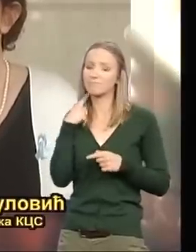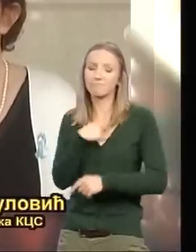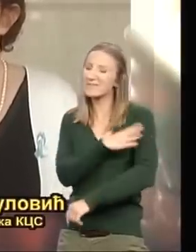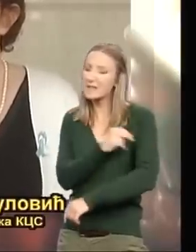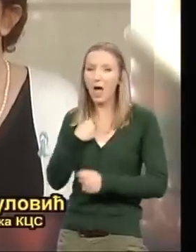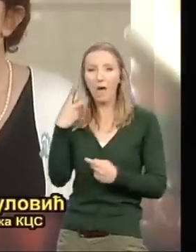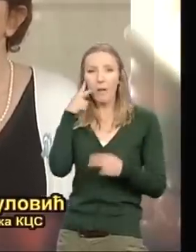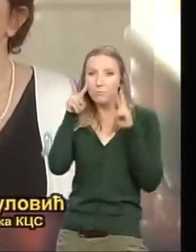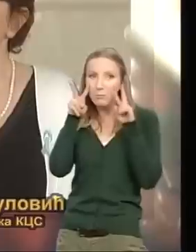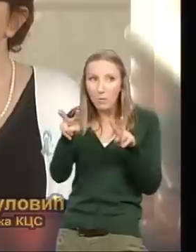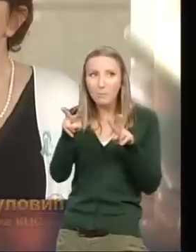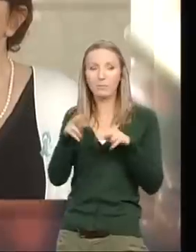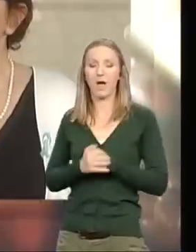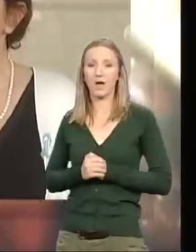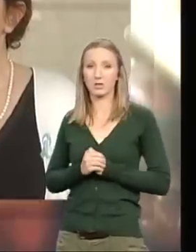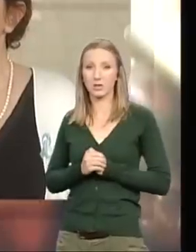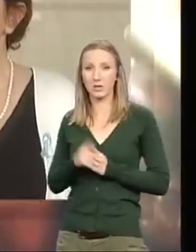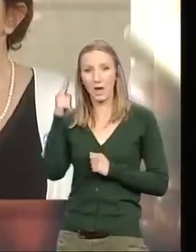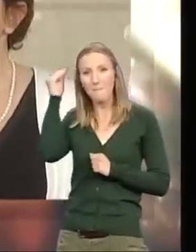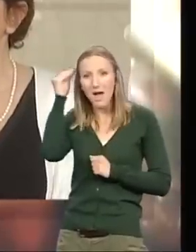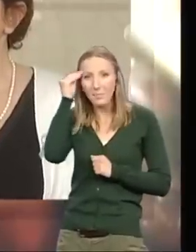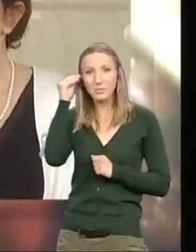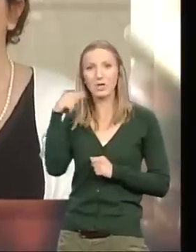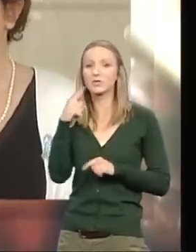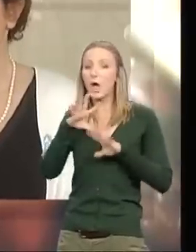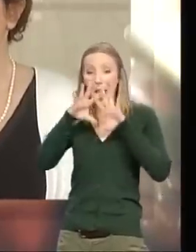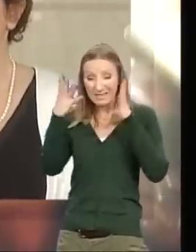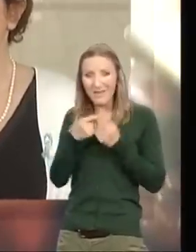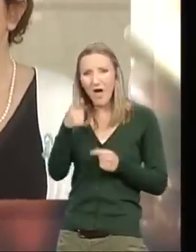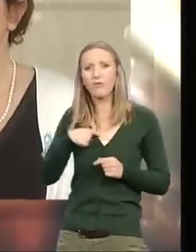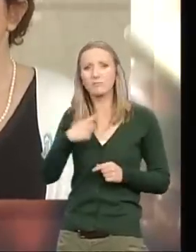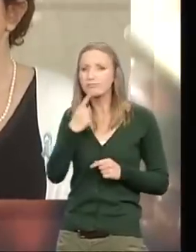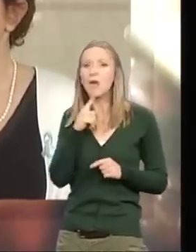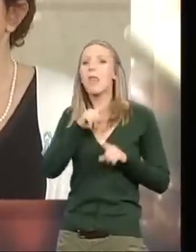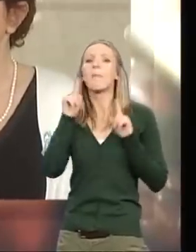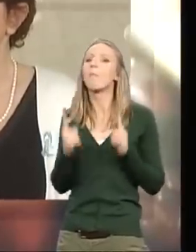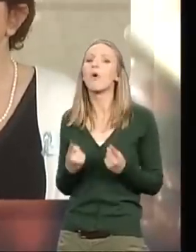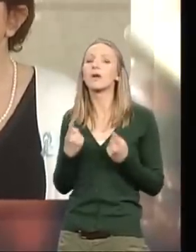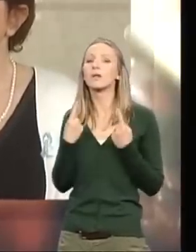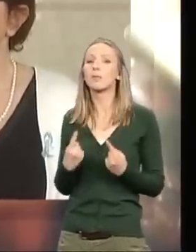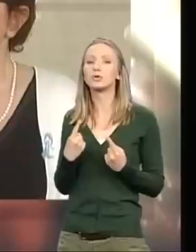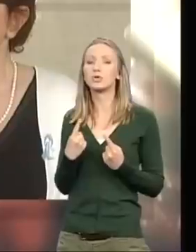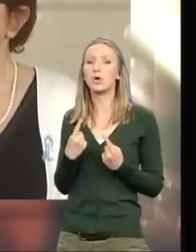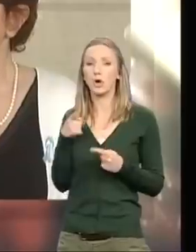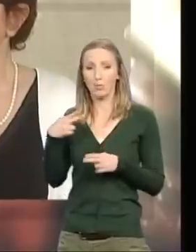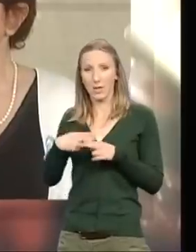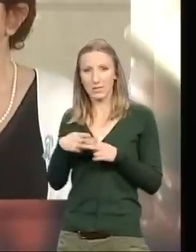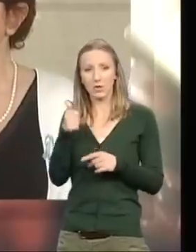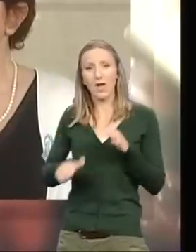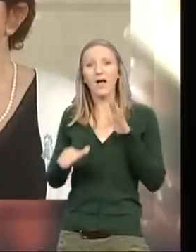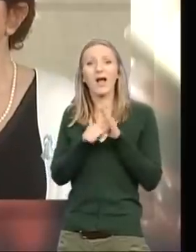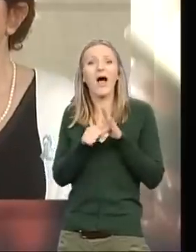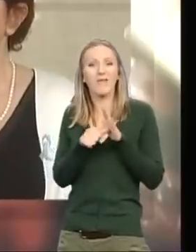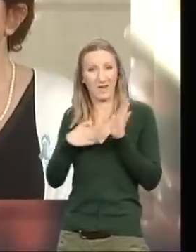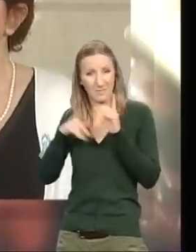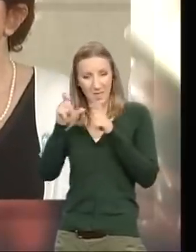koncentraciju, pamćenje. O što je izvrto znači da se kaže da ništa od ovoga ne mora da postoji kod bolesnika i to je glavna karakteristika